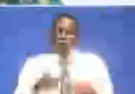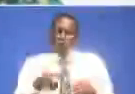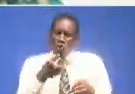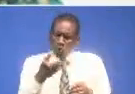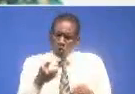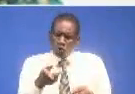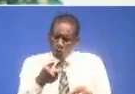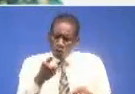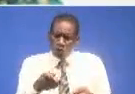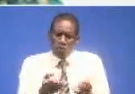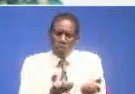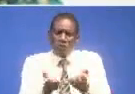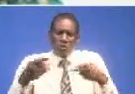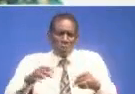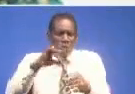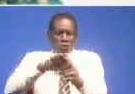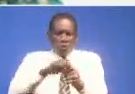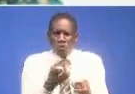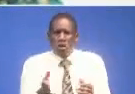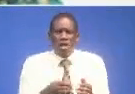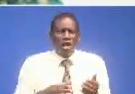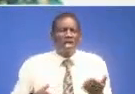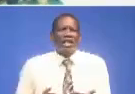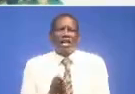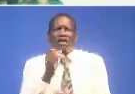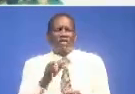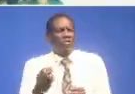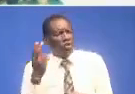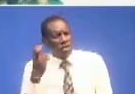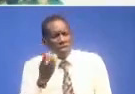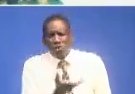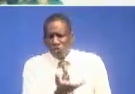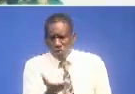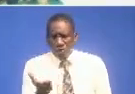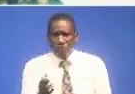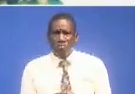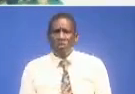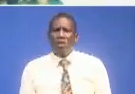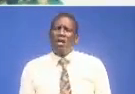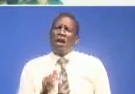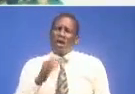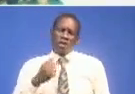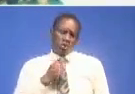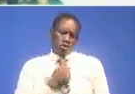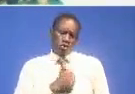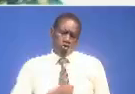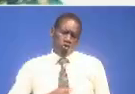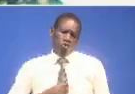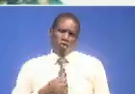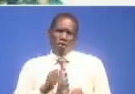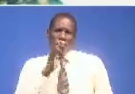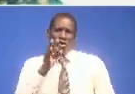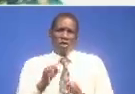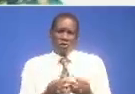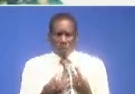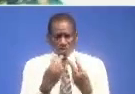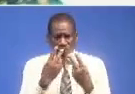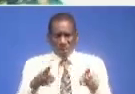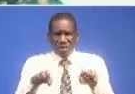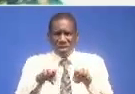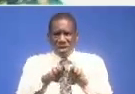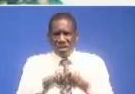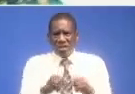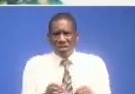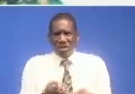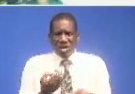kukupigia kura, na ni haki tu iwapo utawapa sikio lako. Naomba msamaha iwapo ninaonekana ni